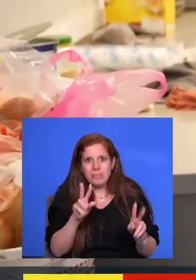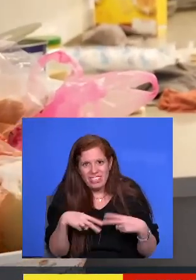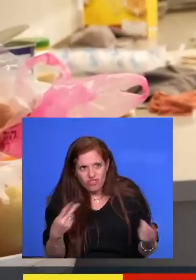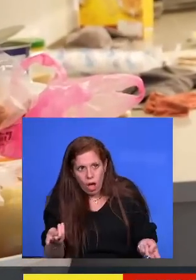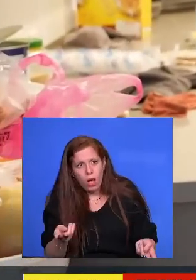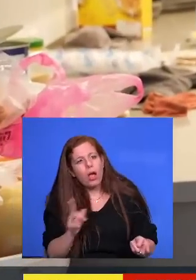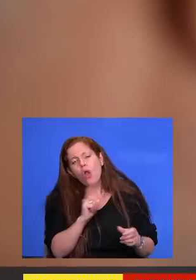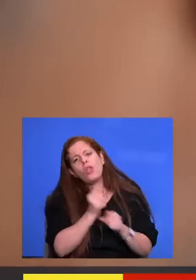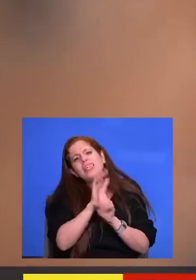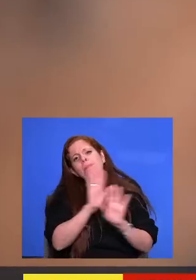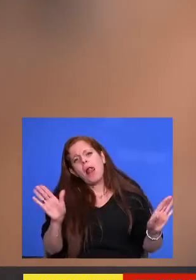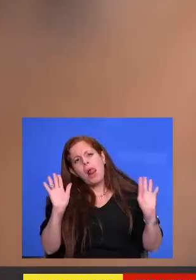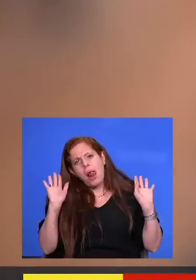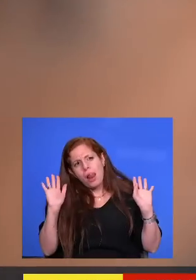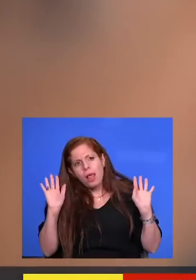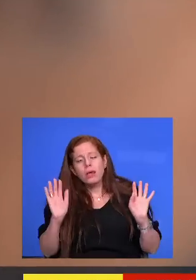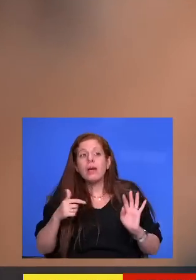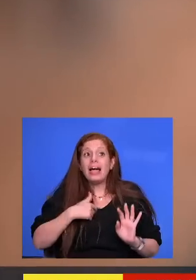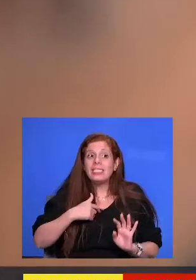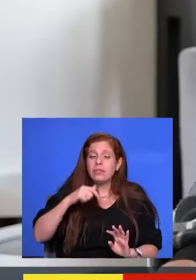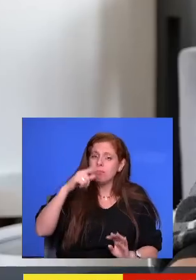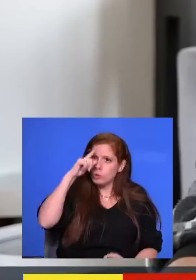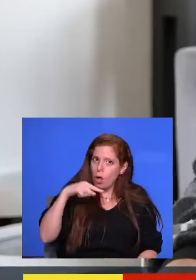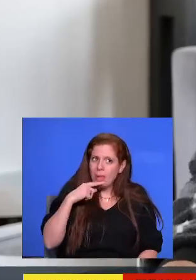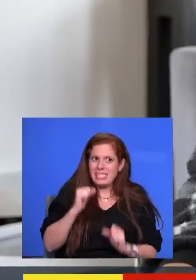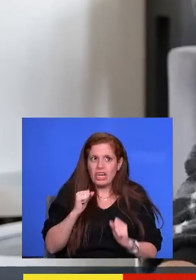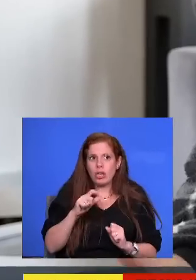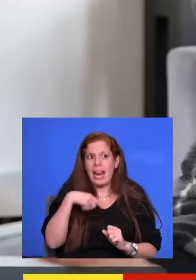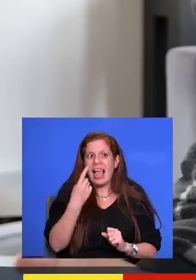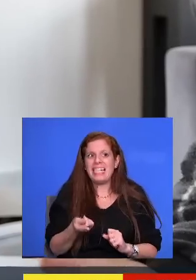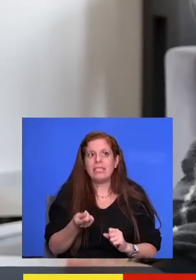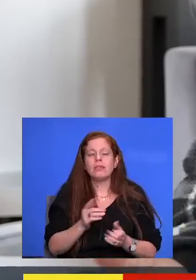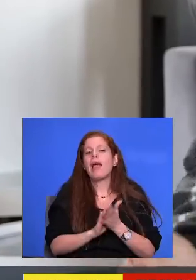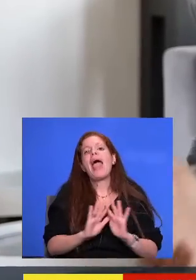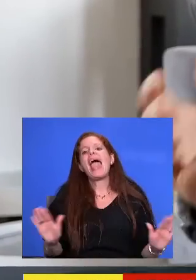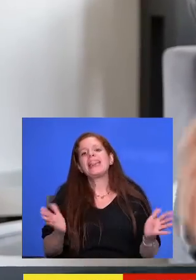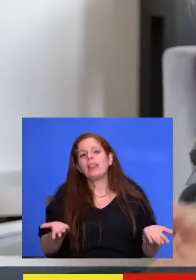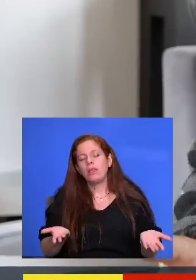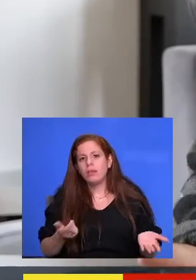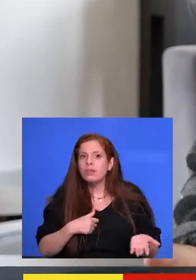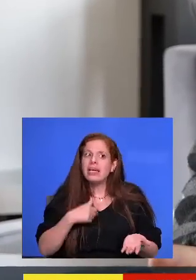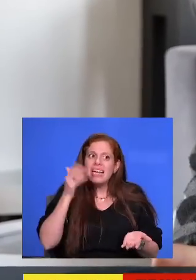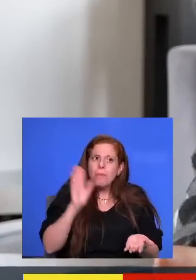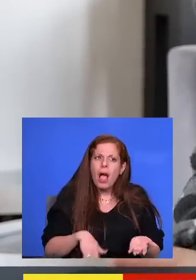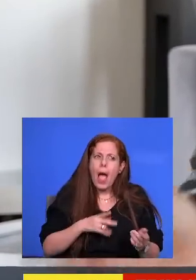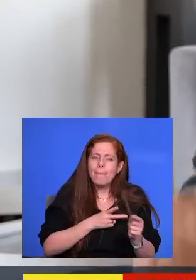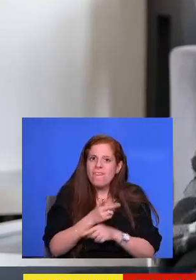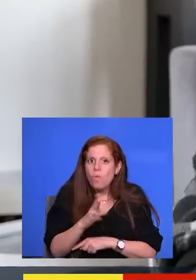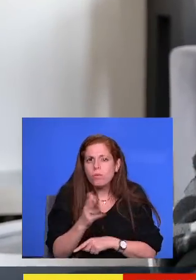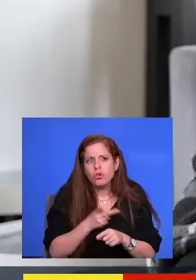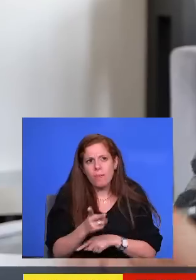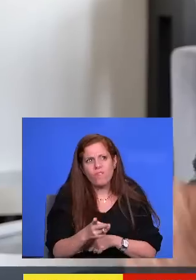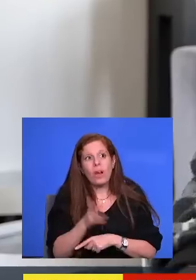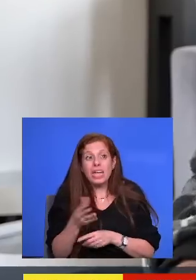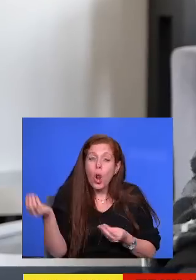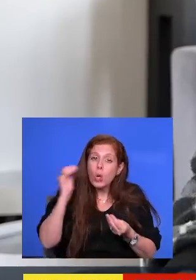לא נעשה בכלל. לי, בתור אבא, קשה מאוד להגיד להם אין. כי אני אומר, גם ככה הם עברו את מה שהם עברו. אני צריך עוד להוסיף להם,